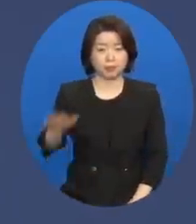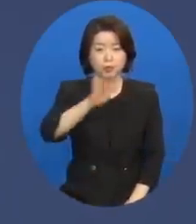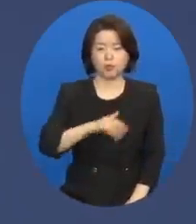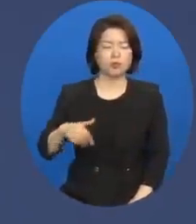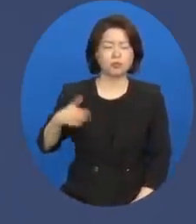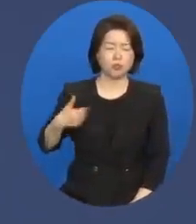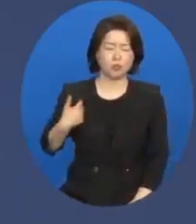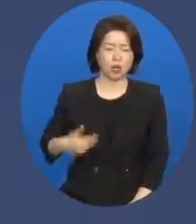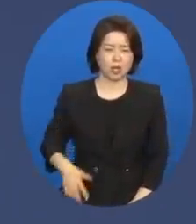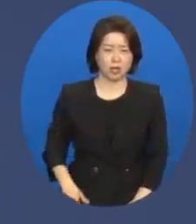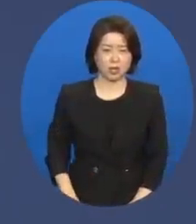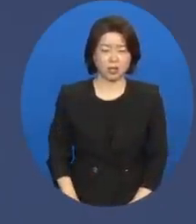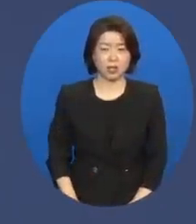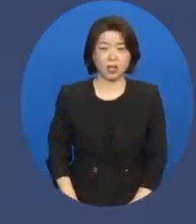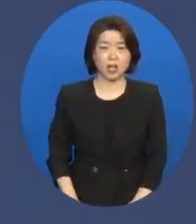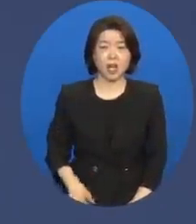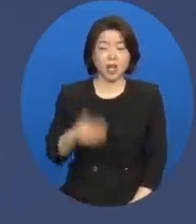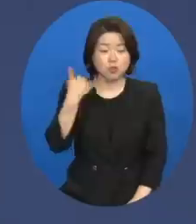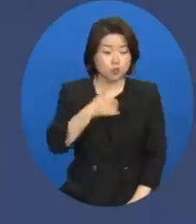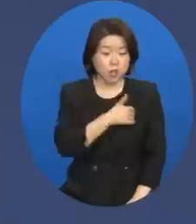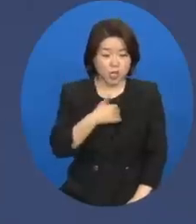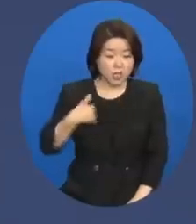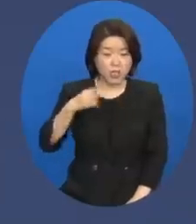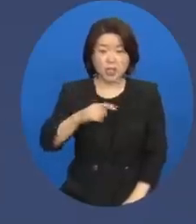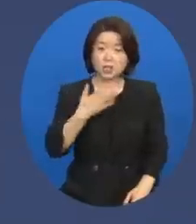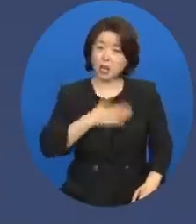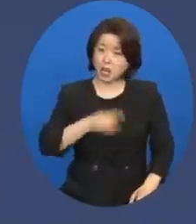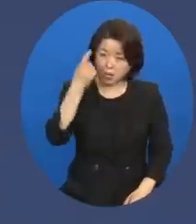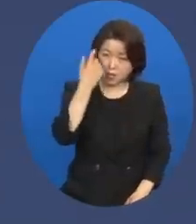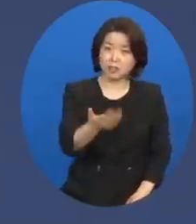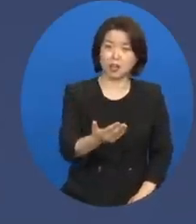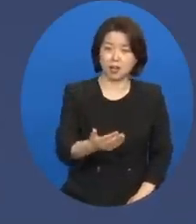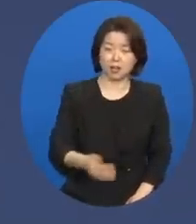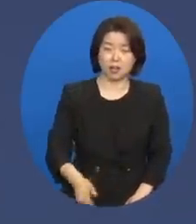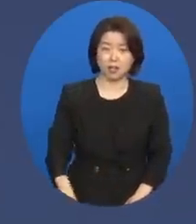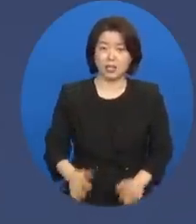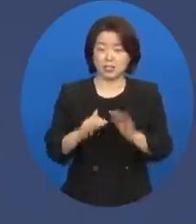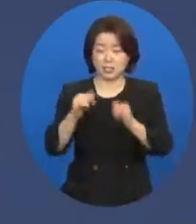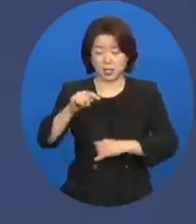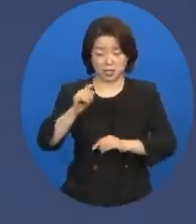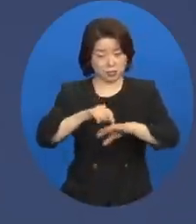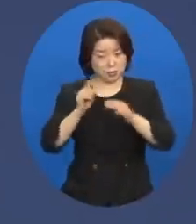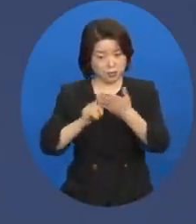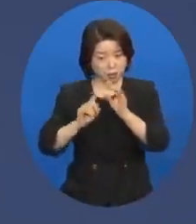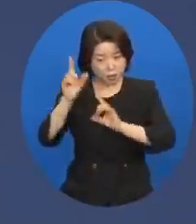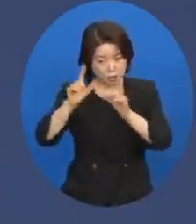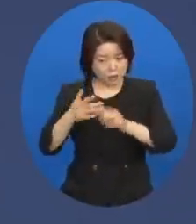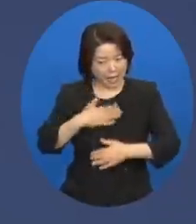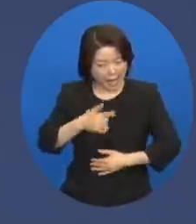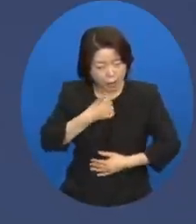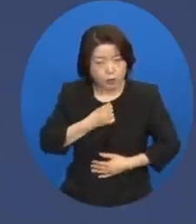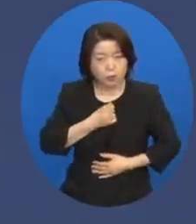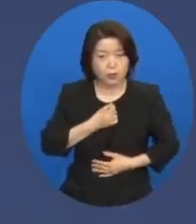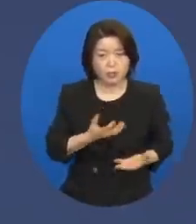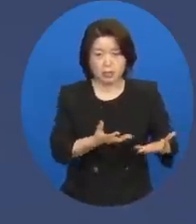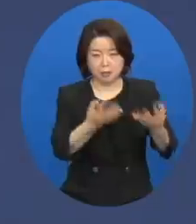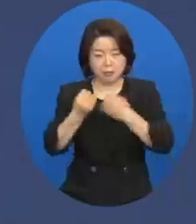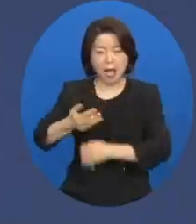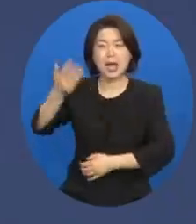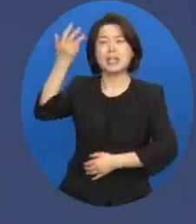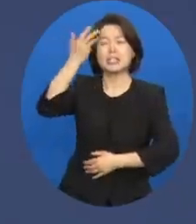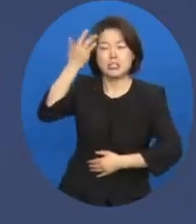몰라요. 누가 능히 이를 알리오마는 인간은 이 마음의 상태를 알아보고 싶어서 수많은